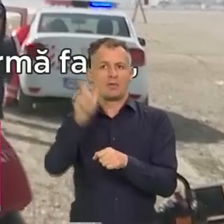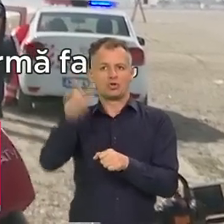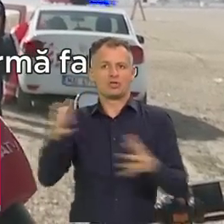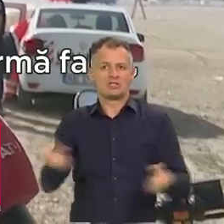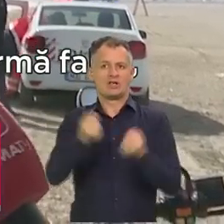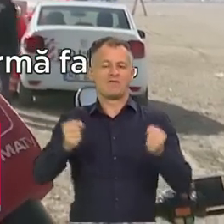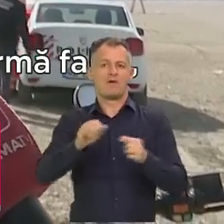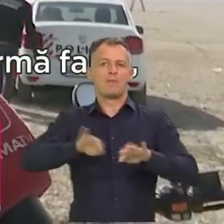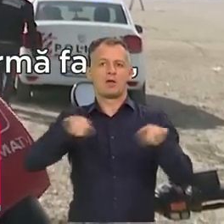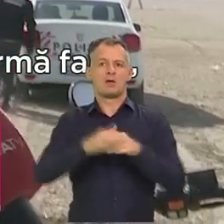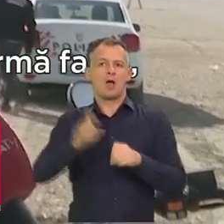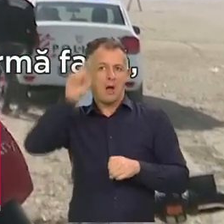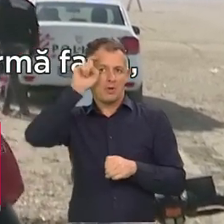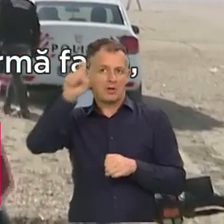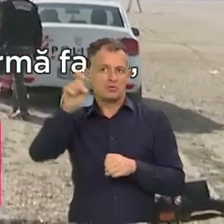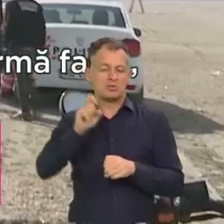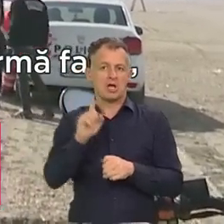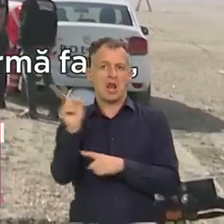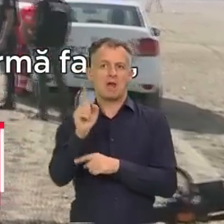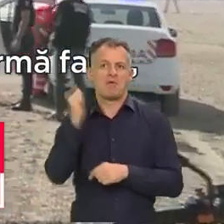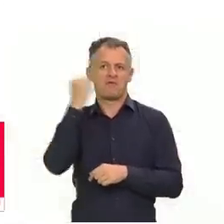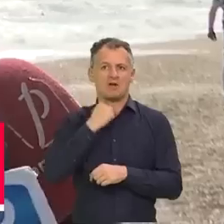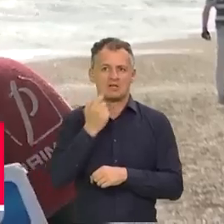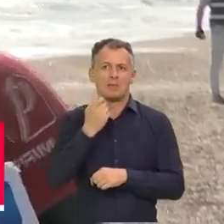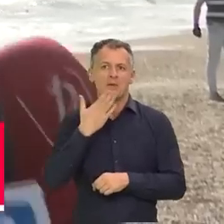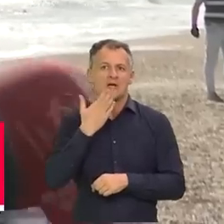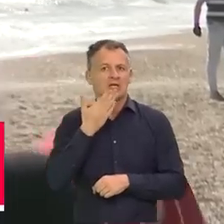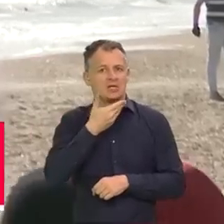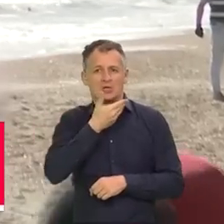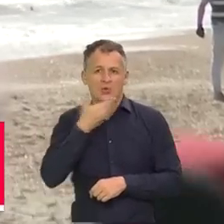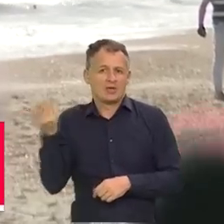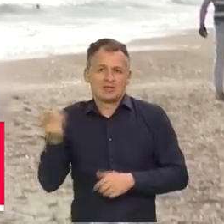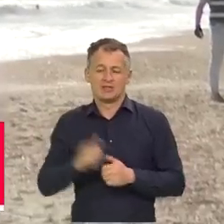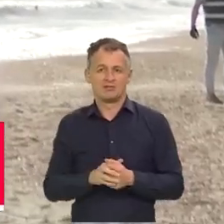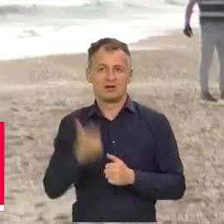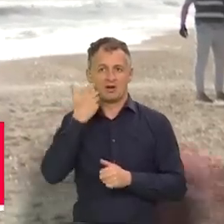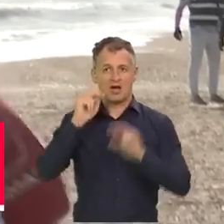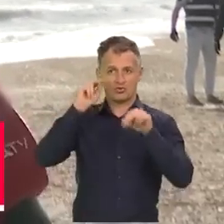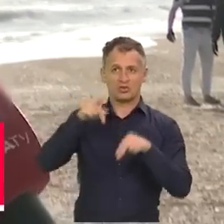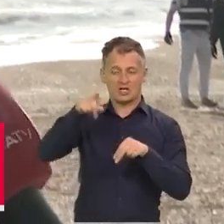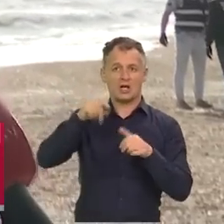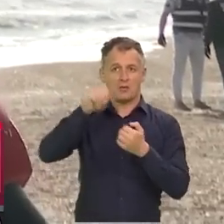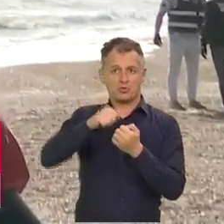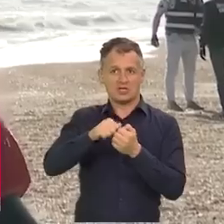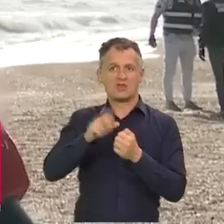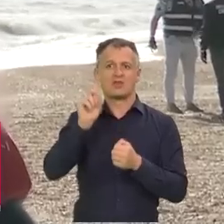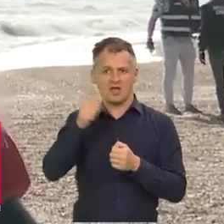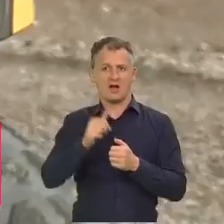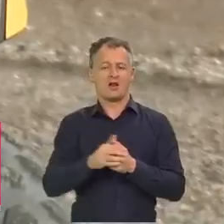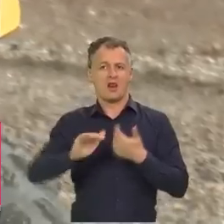că este o alarmă falsă. Dar, din păcate, nu este. Când ați ajuns, era pe uscat sau nu? La firul apei,